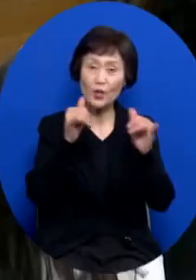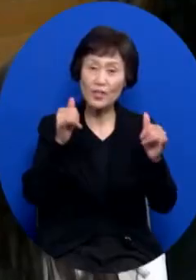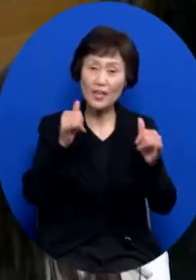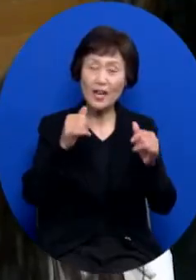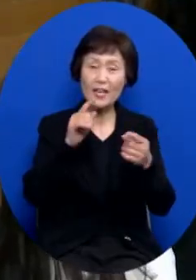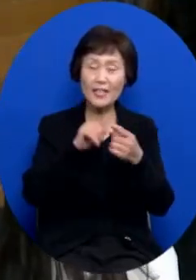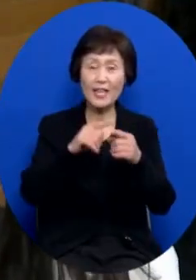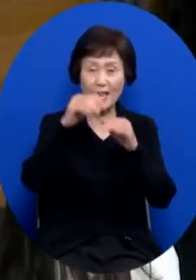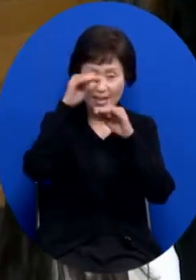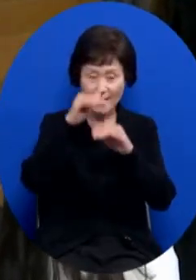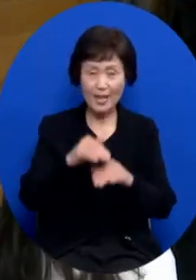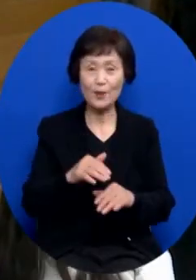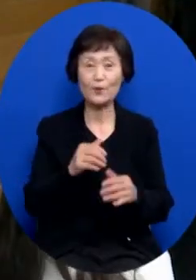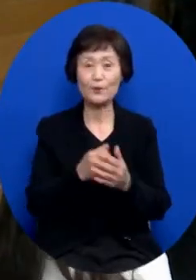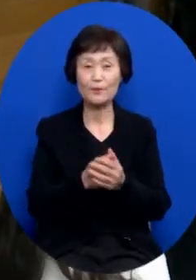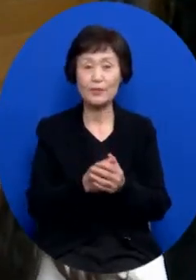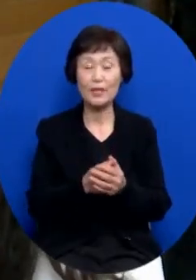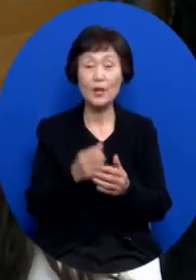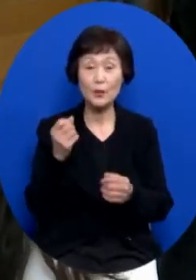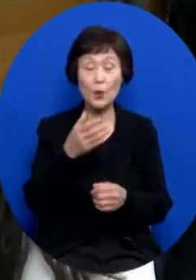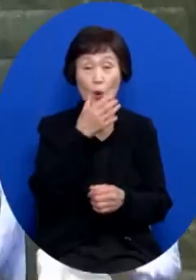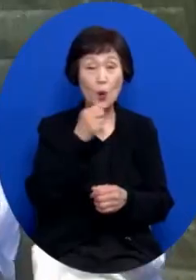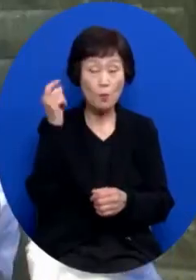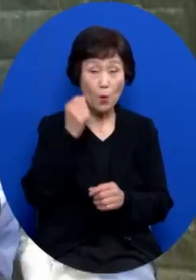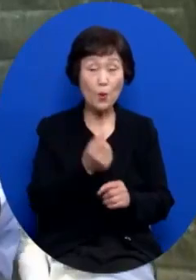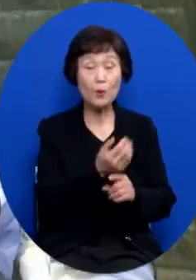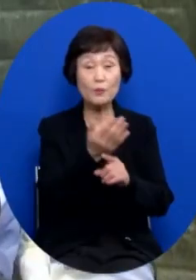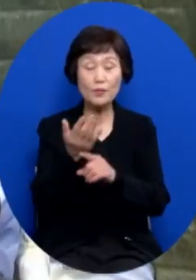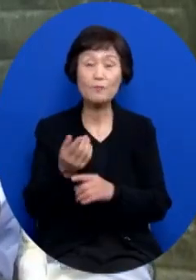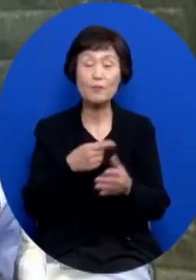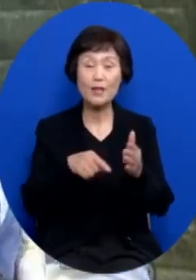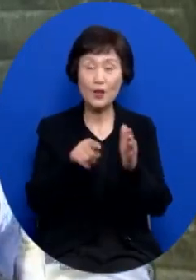지역 기독문화 저변 확대와 복음 전파를 위해 이번 뮤지컬을 기획했다고 전했습니다.